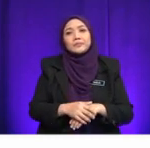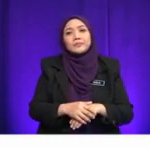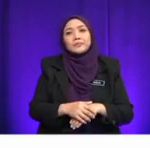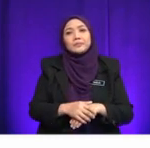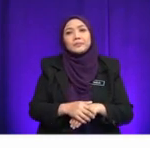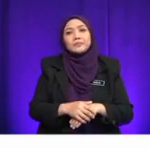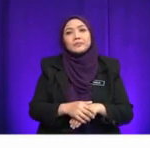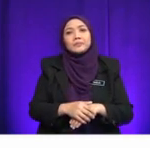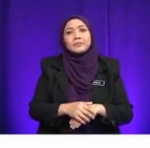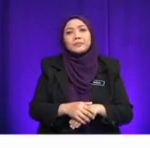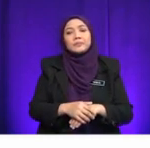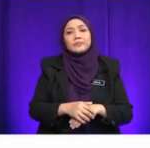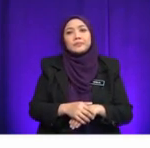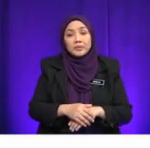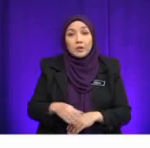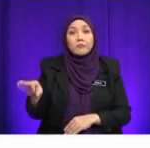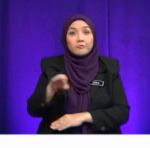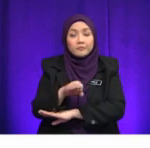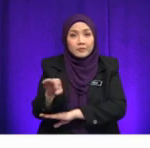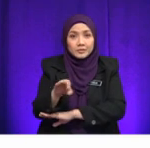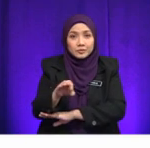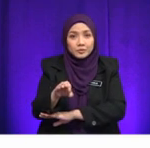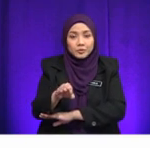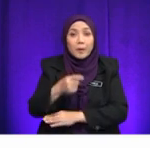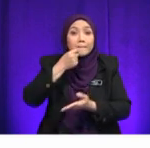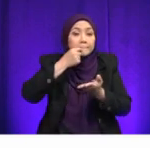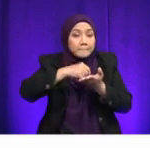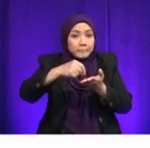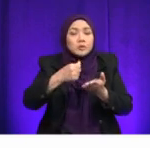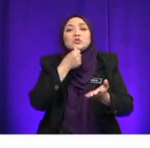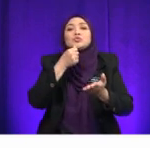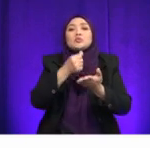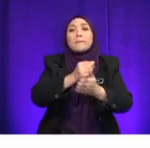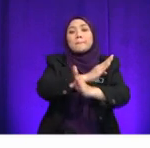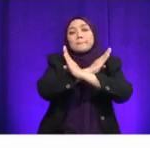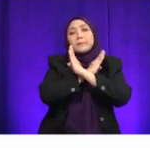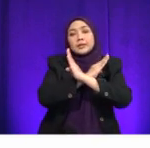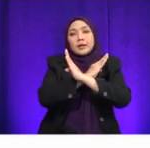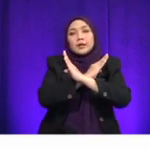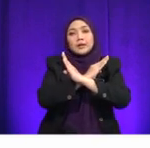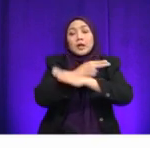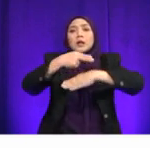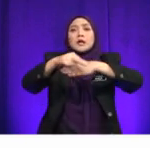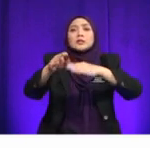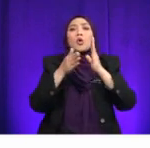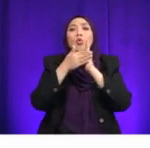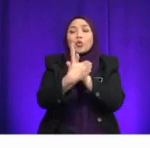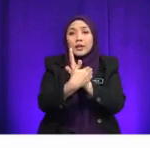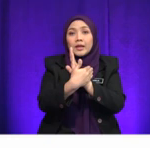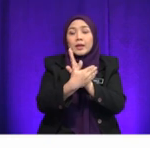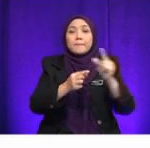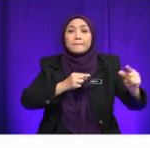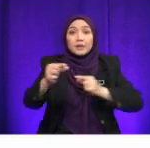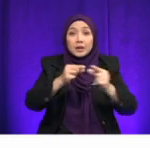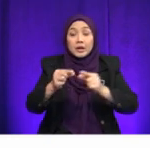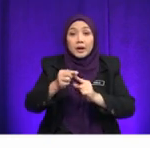pergi kepada faktora faktor yang itu menulis surat bantahan dari surat bantahan ini sebenarnya dihantar oleh pergerakan Pemuda Melayu